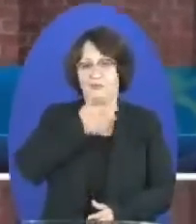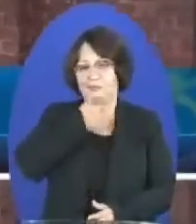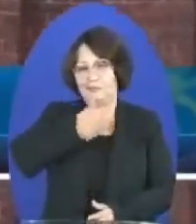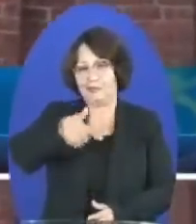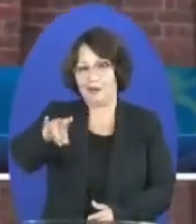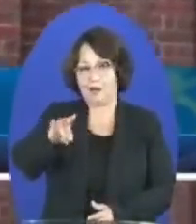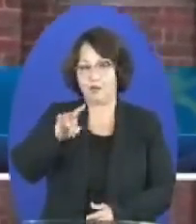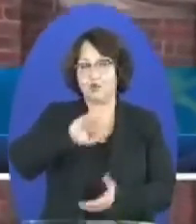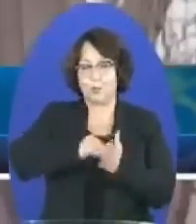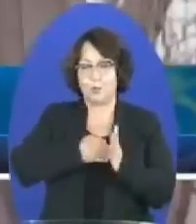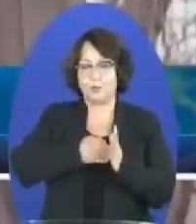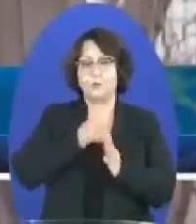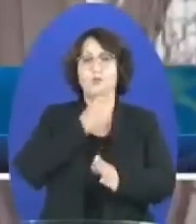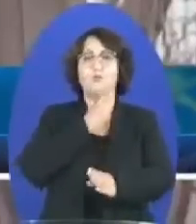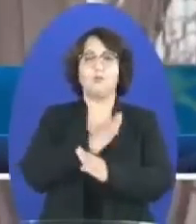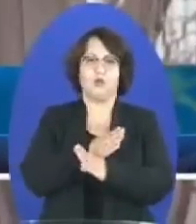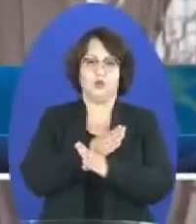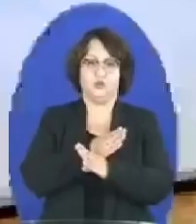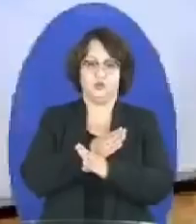цуцлалаа.